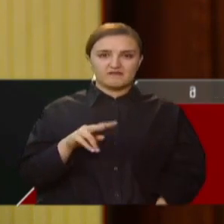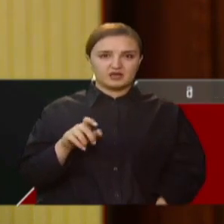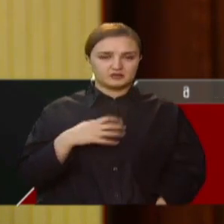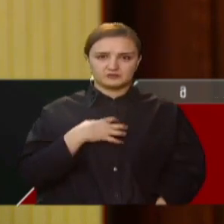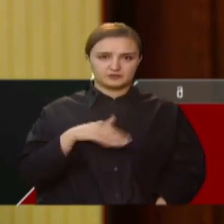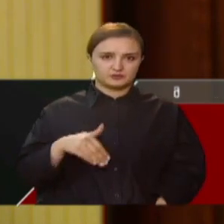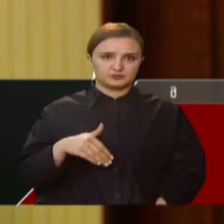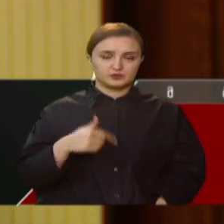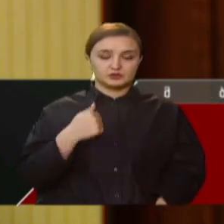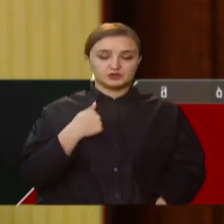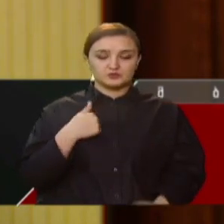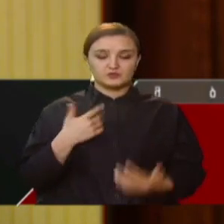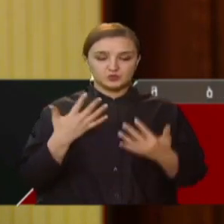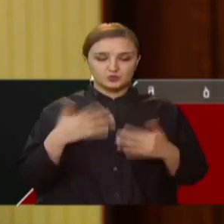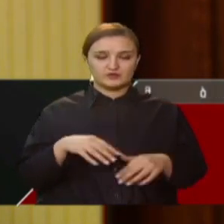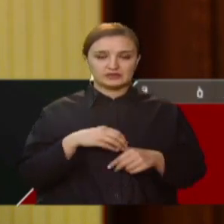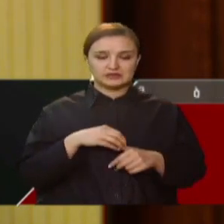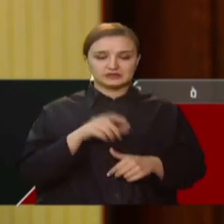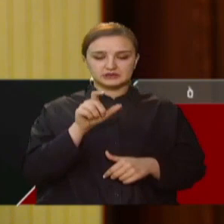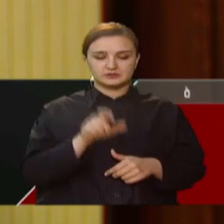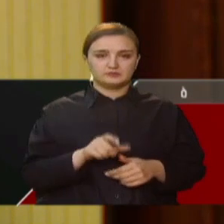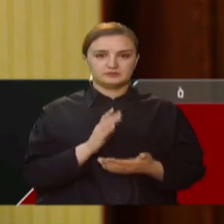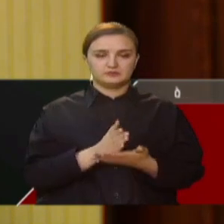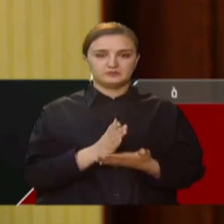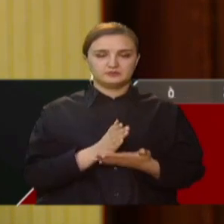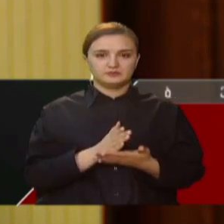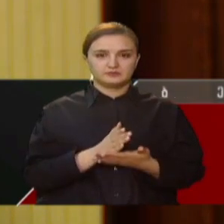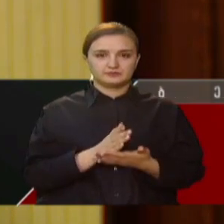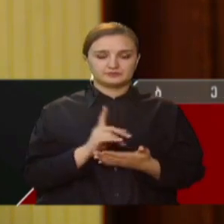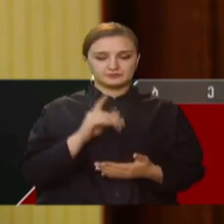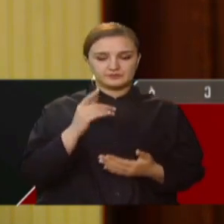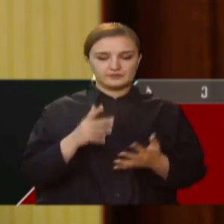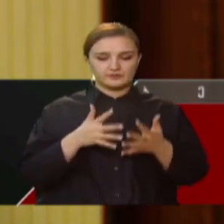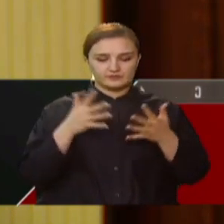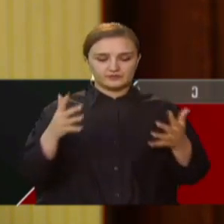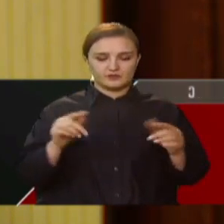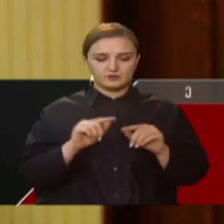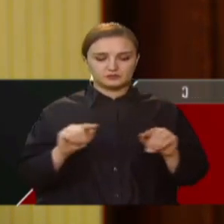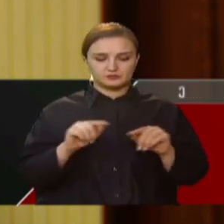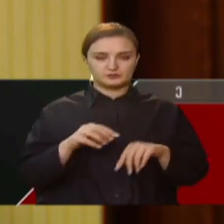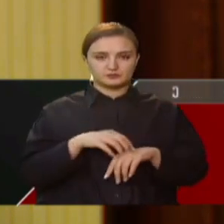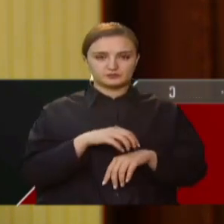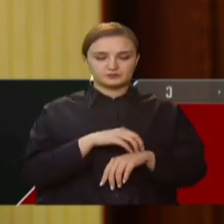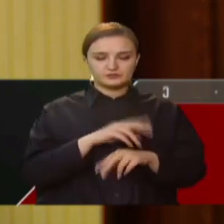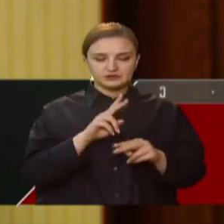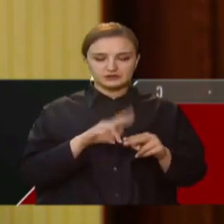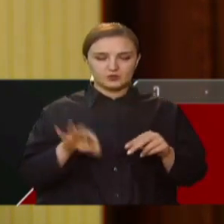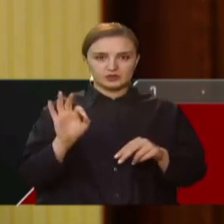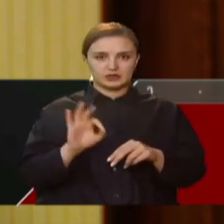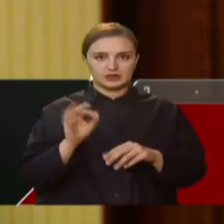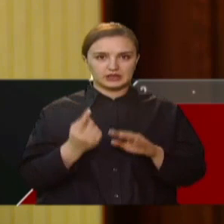მაინტერესებს ჩემთვის უკვე ეს ლიდერი გახდა ის რომ სხვილ ოპოზიციურ პარტიას დაუკარგა